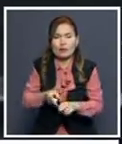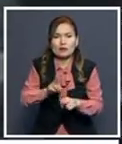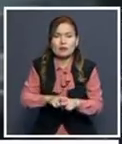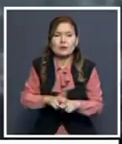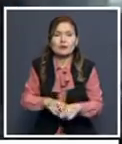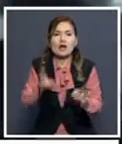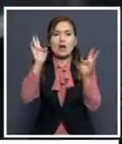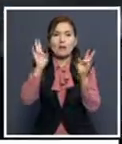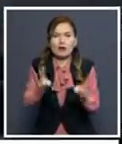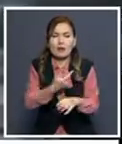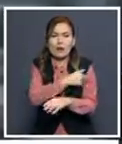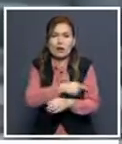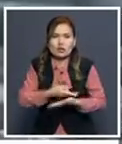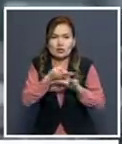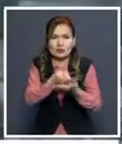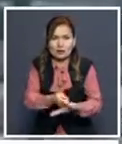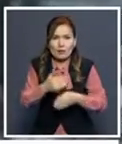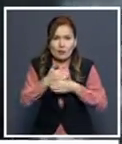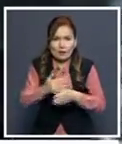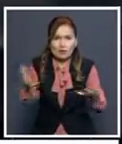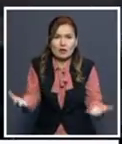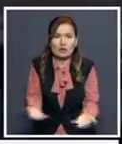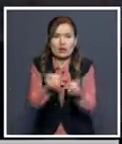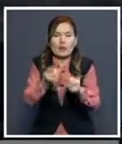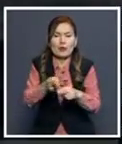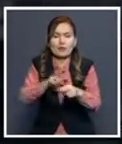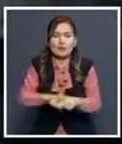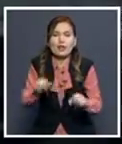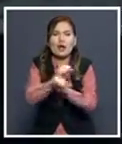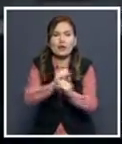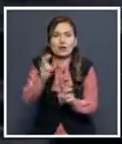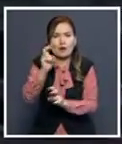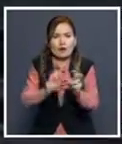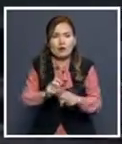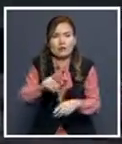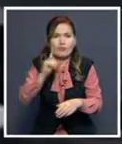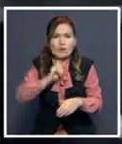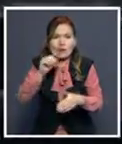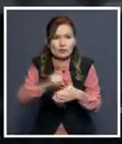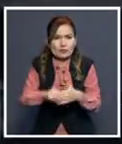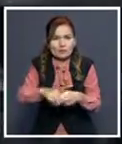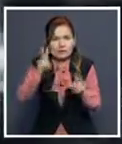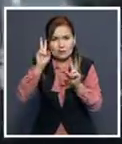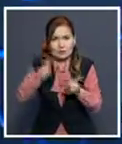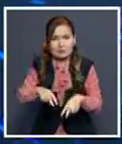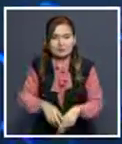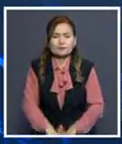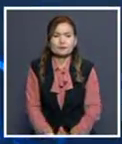кезінде жапа шеккендер дереу ауруханаға жеткізілді. Ал жарылысқа не себеп болғаны қазір анықталып жатыр.